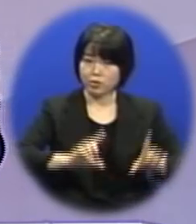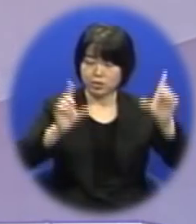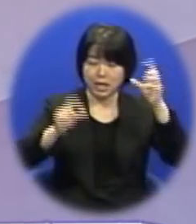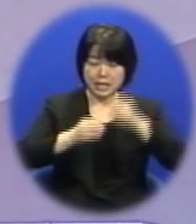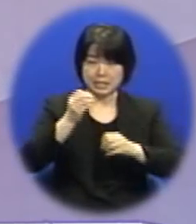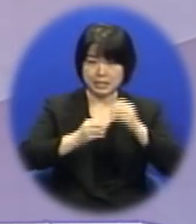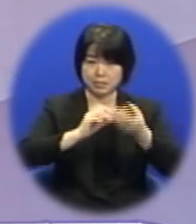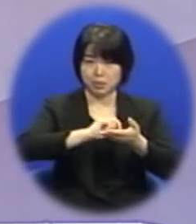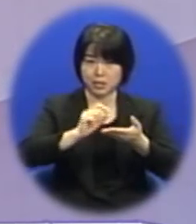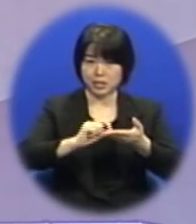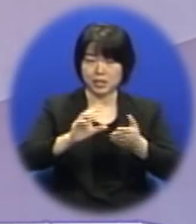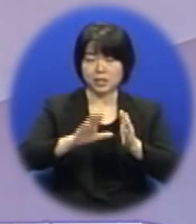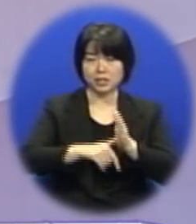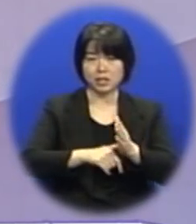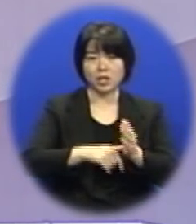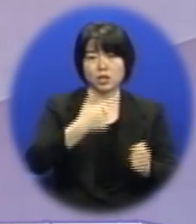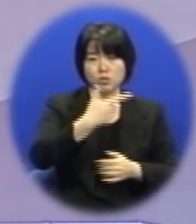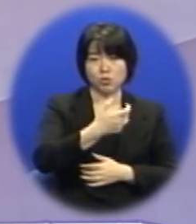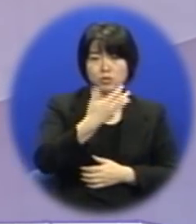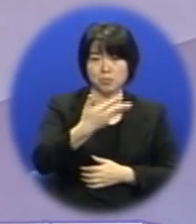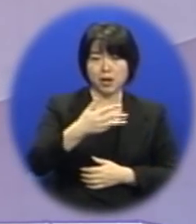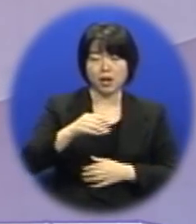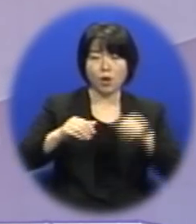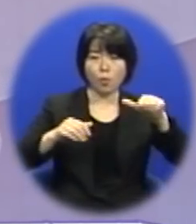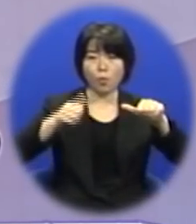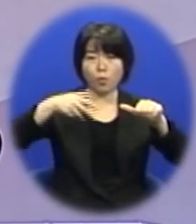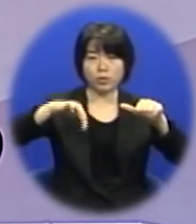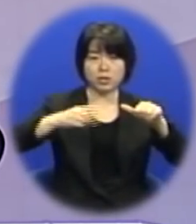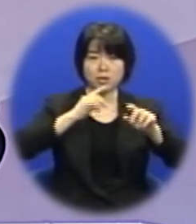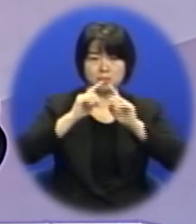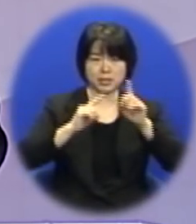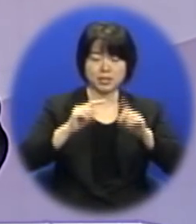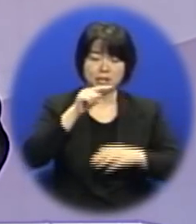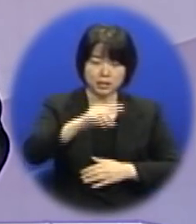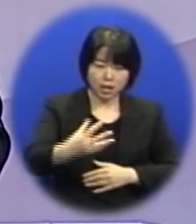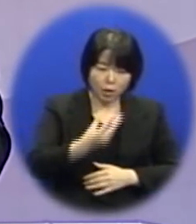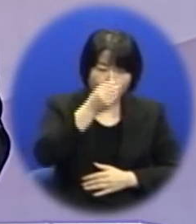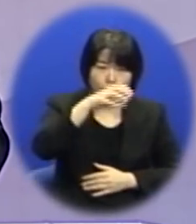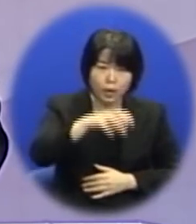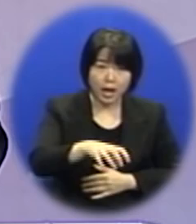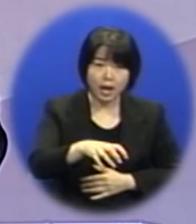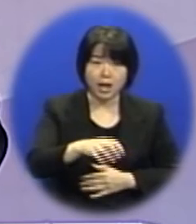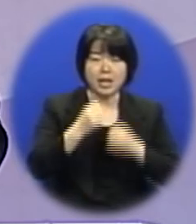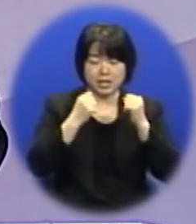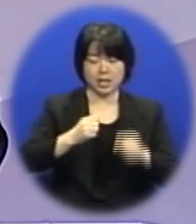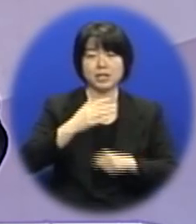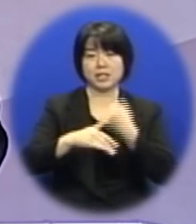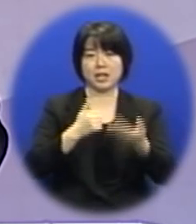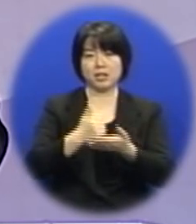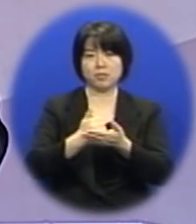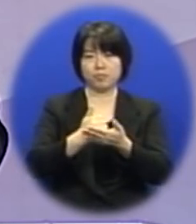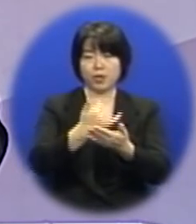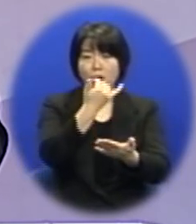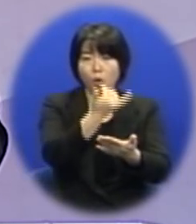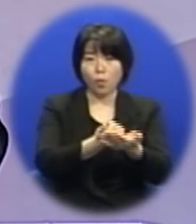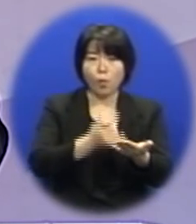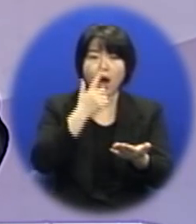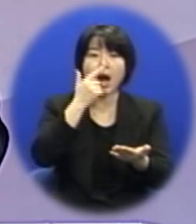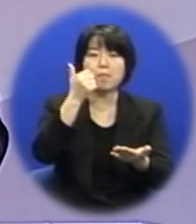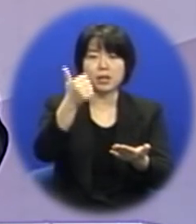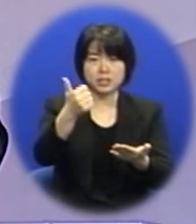읽는데 시편 68편 5절 말씀, 그의 거룩한 처소에서 계신 하나님은 고아의